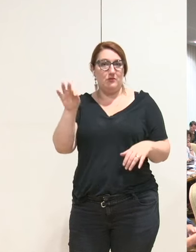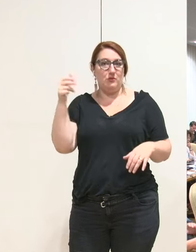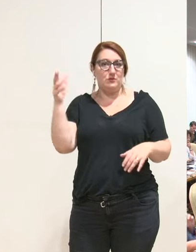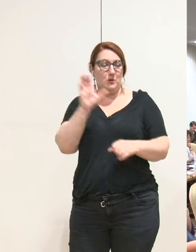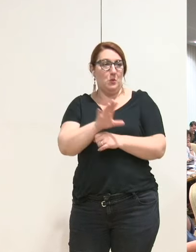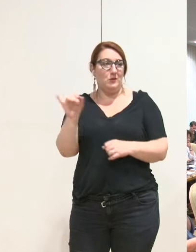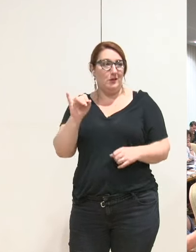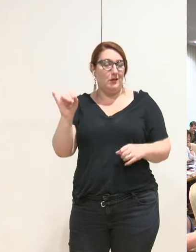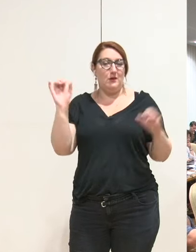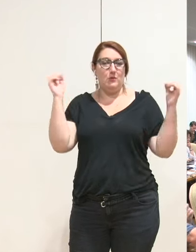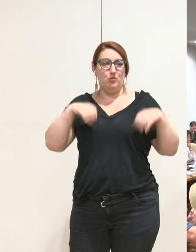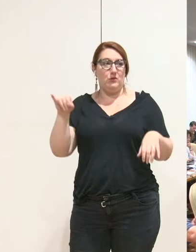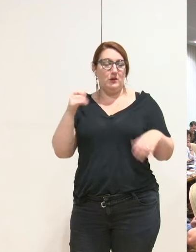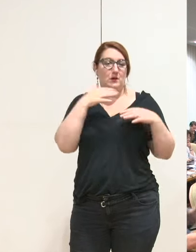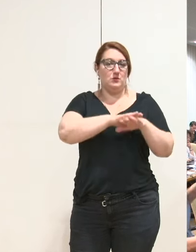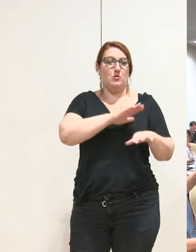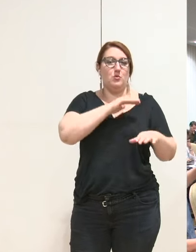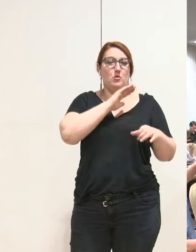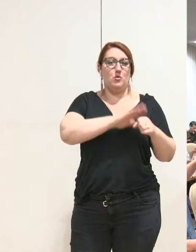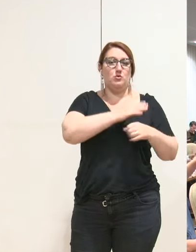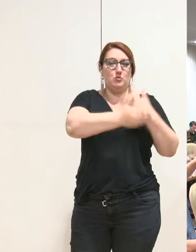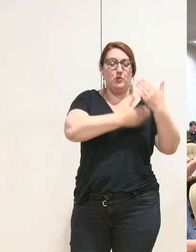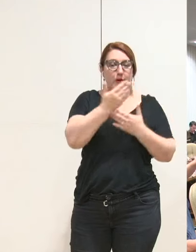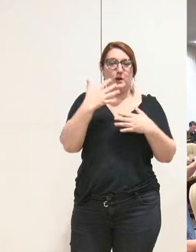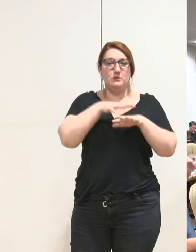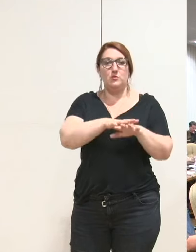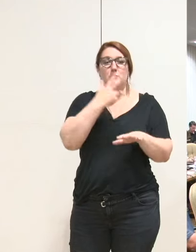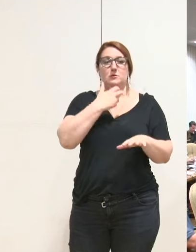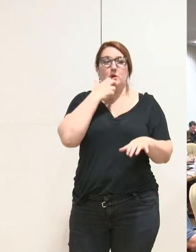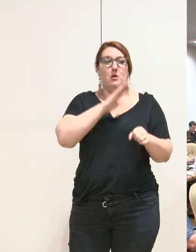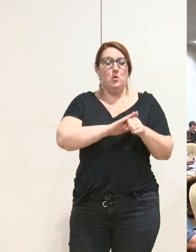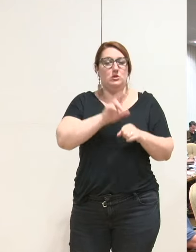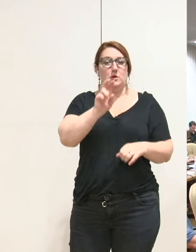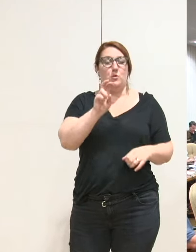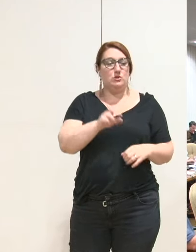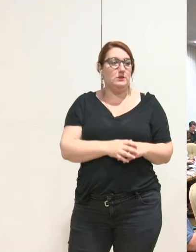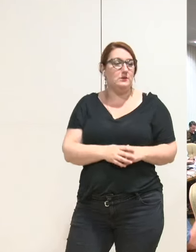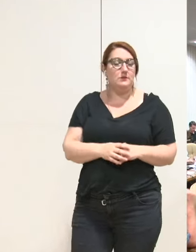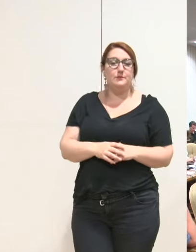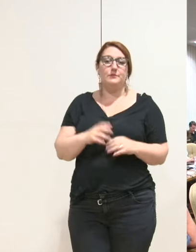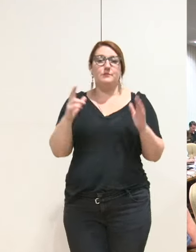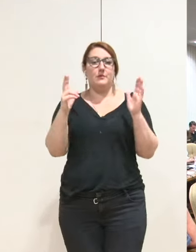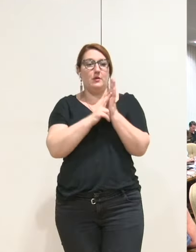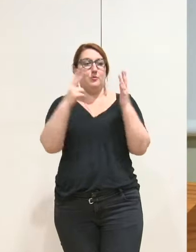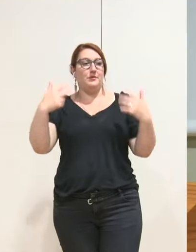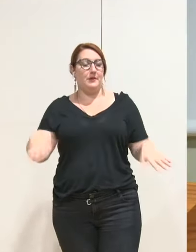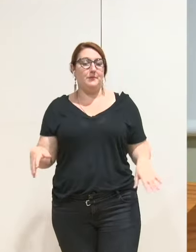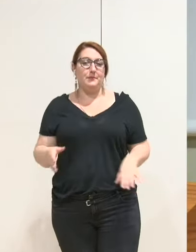contre qui est pour rassemblement de gauche et de progrès rassemblement citoyen de la gauche et écologistes délibération